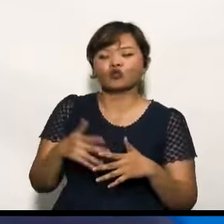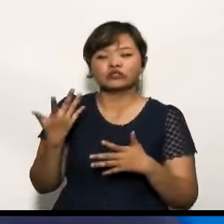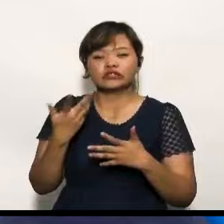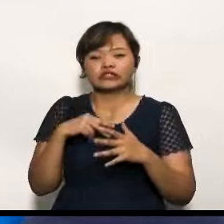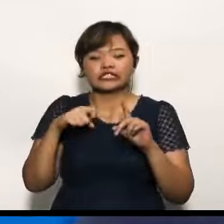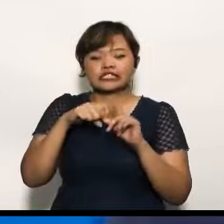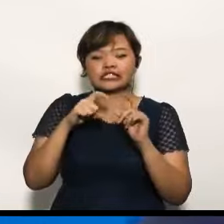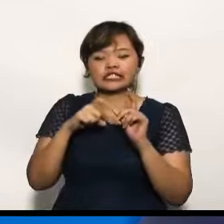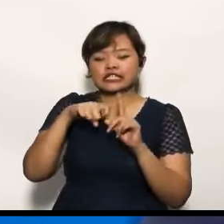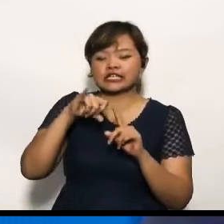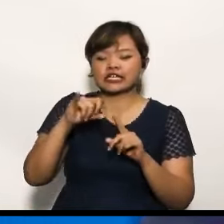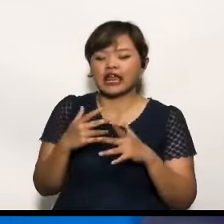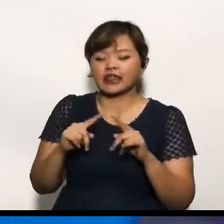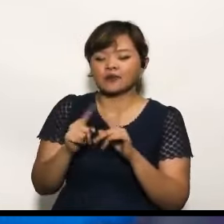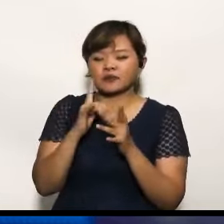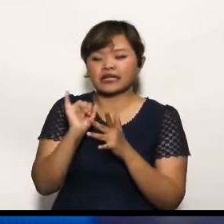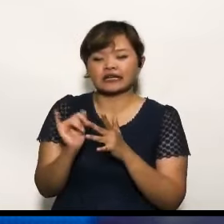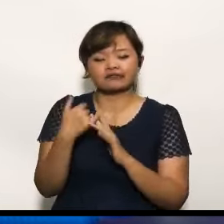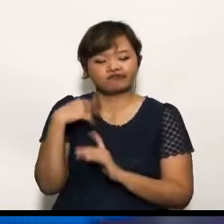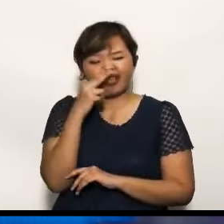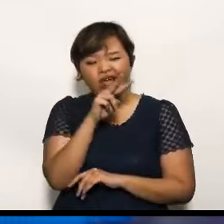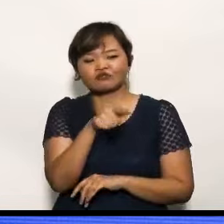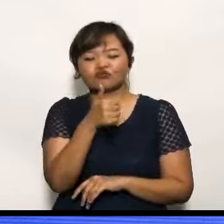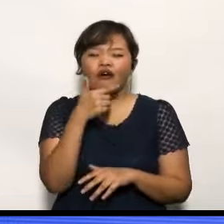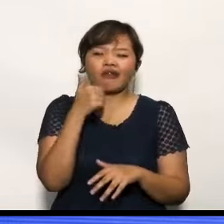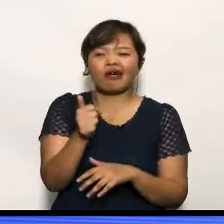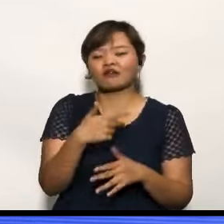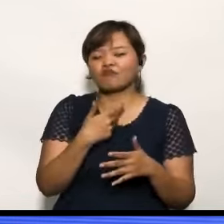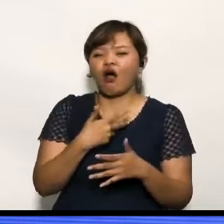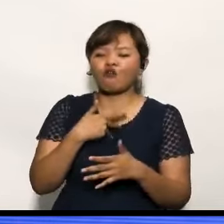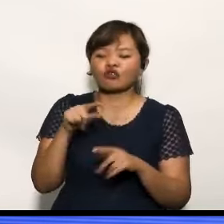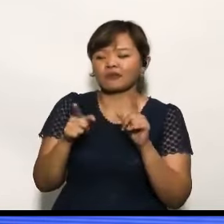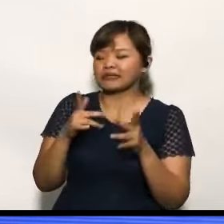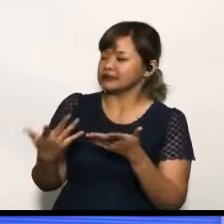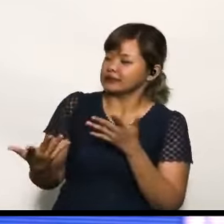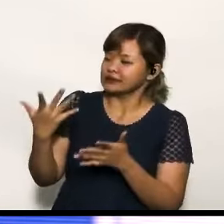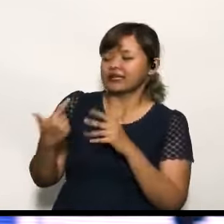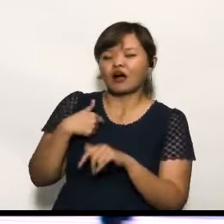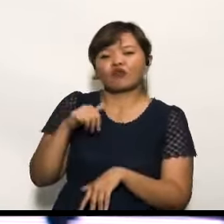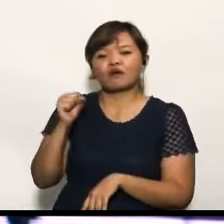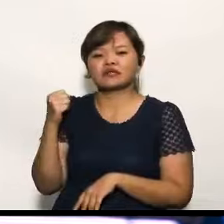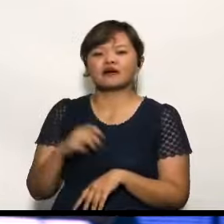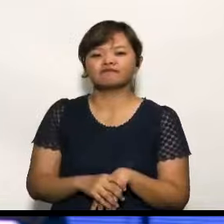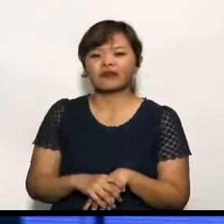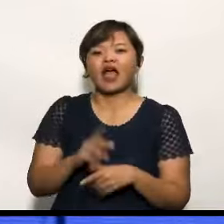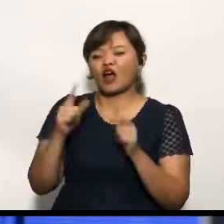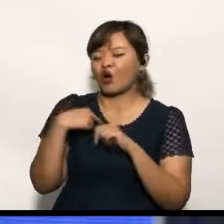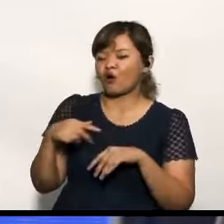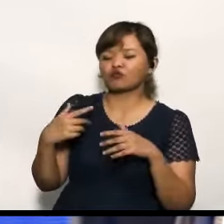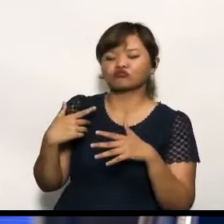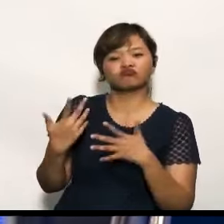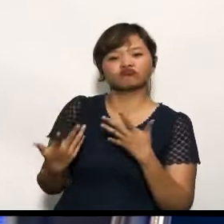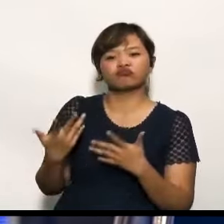Itu, dia lihat orang sebelah, kok enak banget? Kok gue gak enak banget ya? When you have the wrong mindset, pada saat saudara memiliki mindset yang salah di